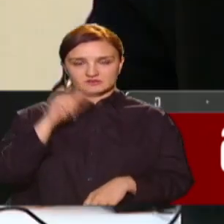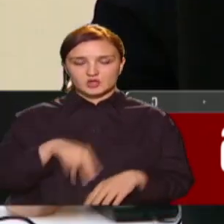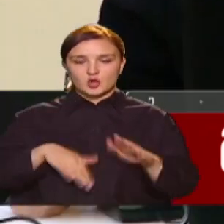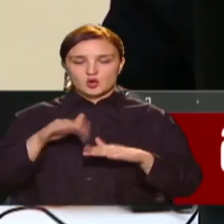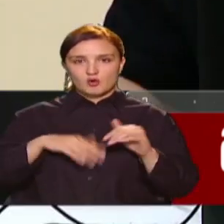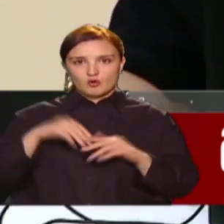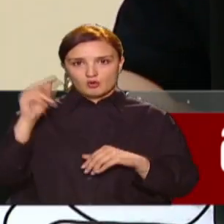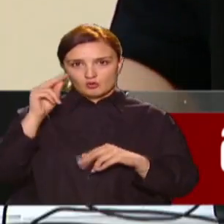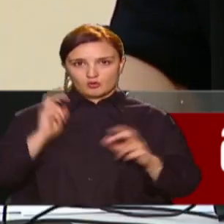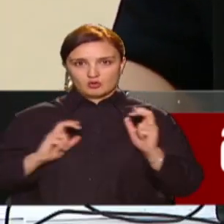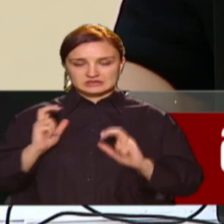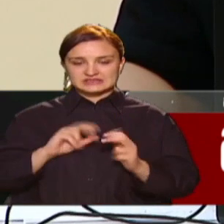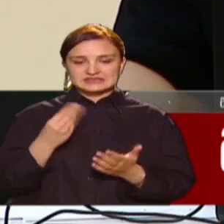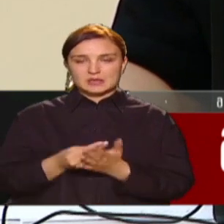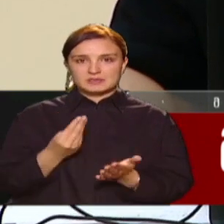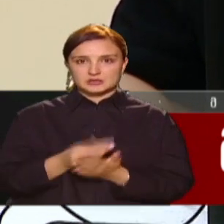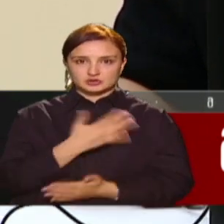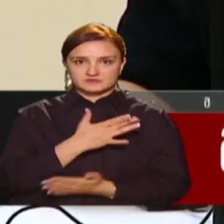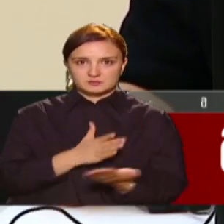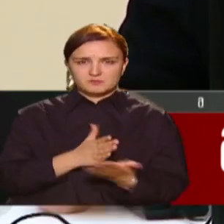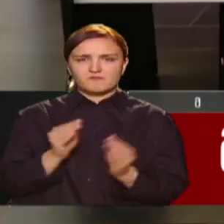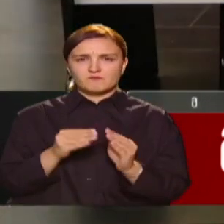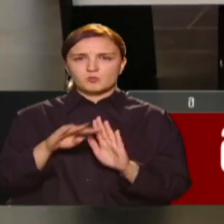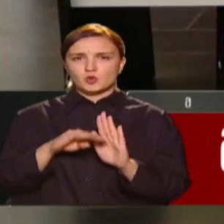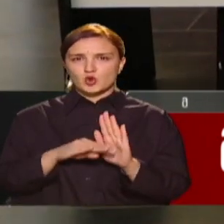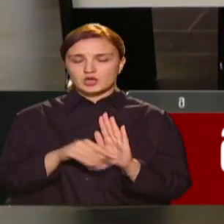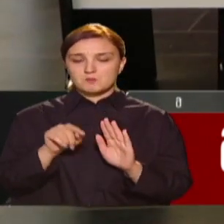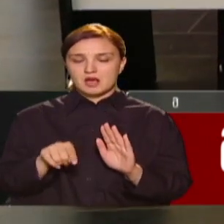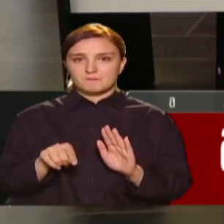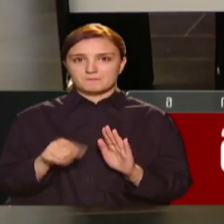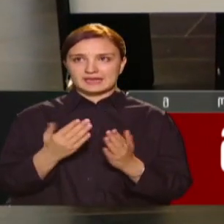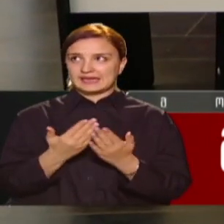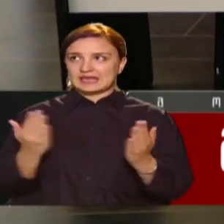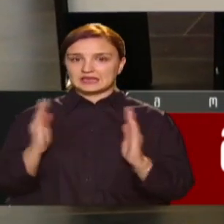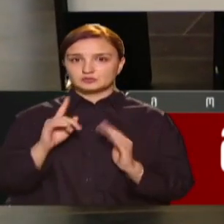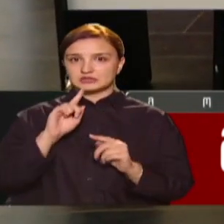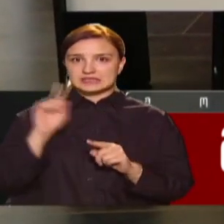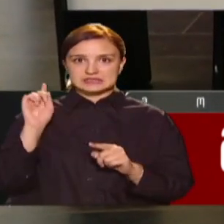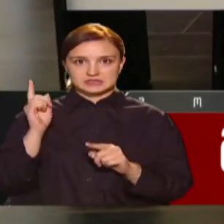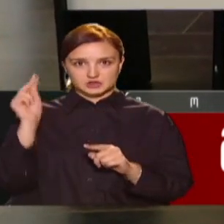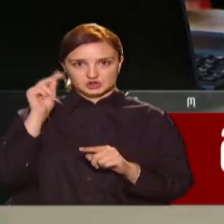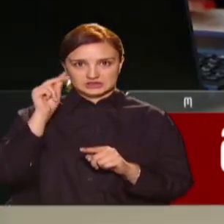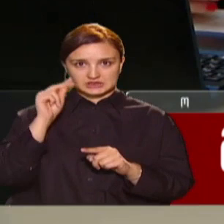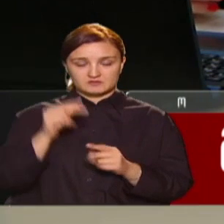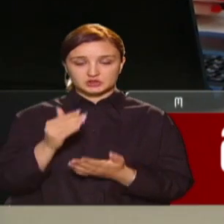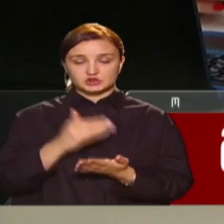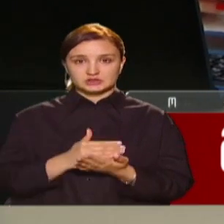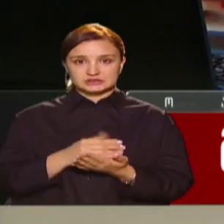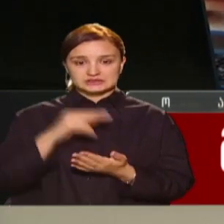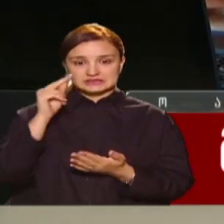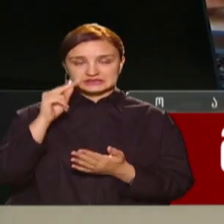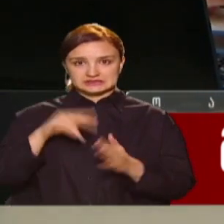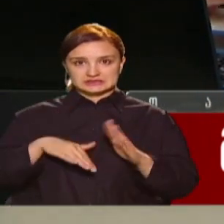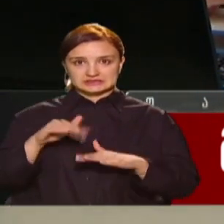kolegjshi safinanso servisebis mimartulebit igive programa magam amkedlebshi erti tslis cin sheisavla ris shemdegats am